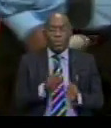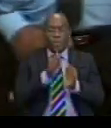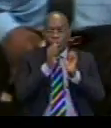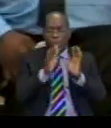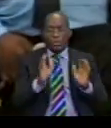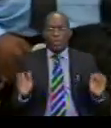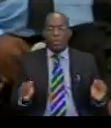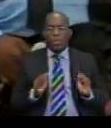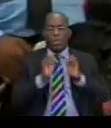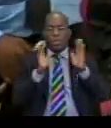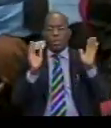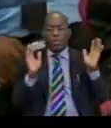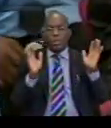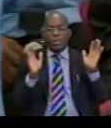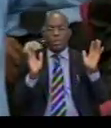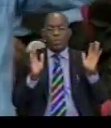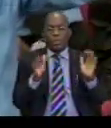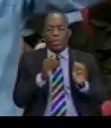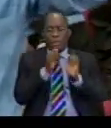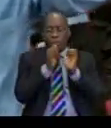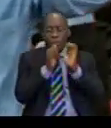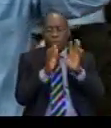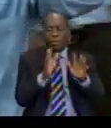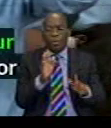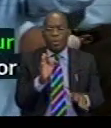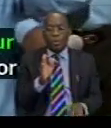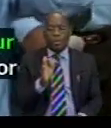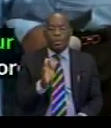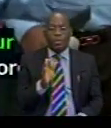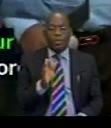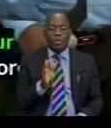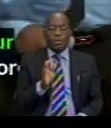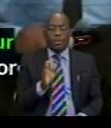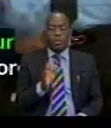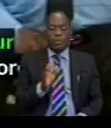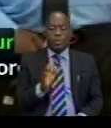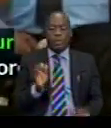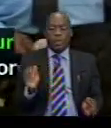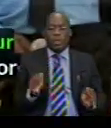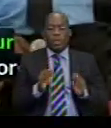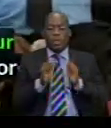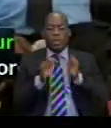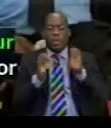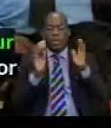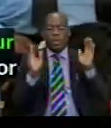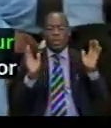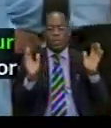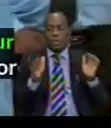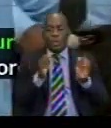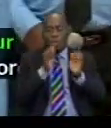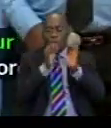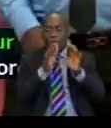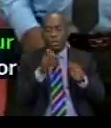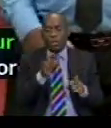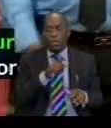Hallelujah, béni soit le nom du Seigneur. Est-ce qu'on peut élever les mains vers le